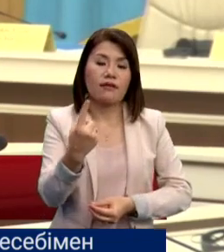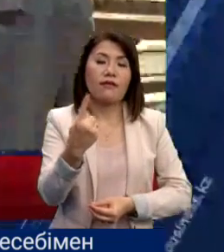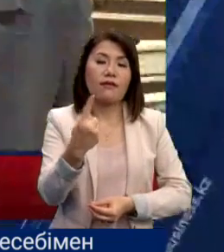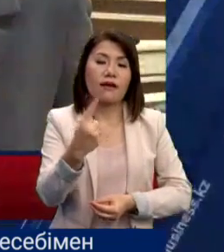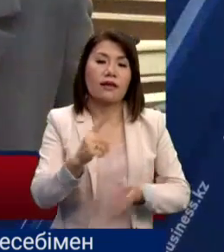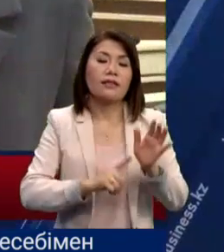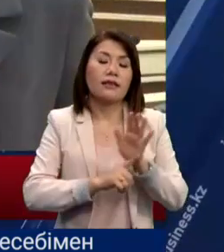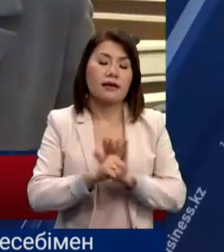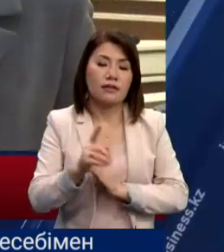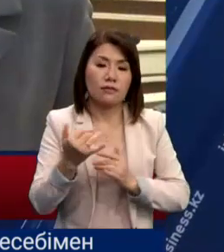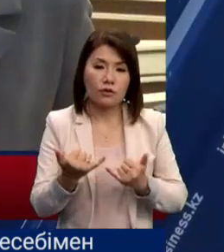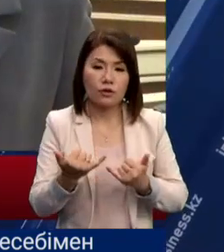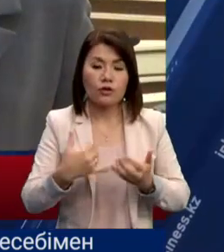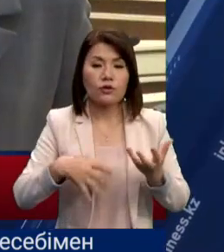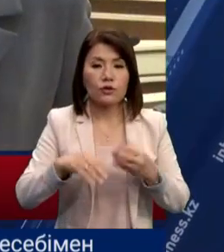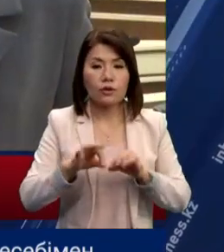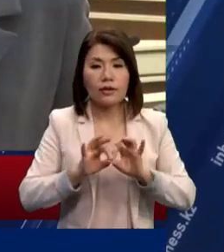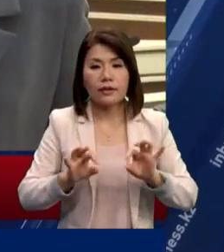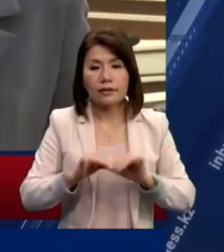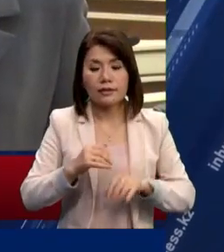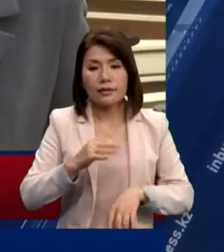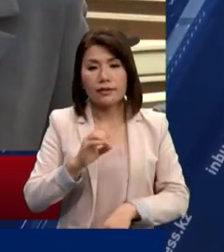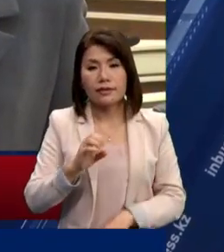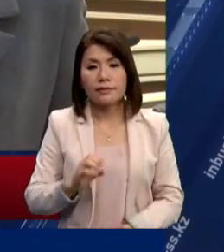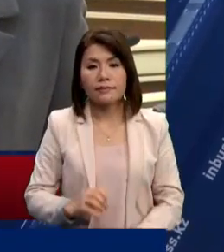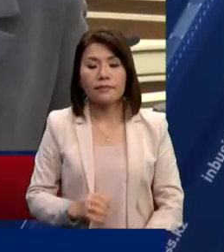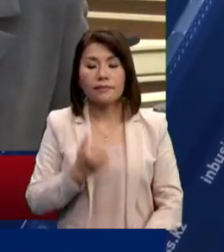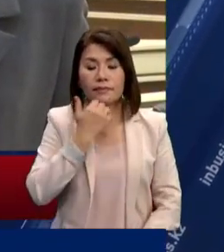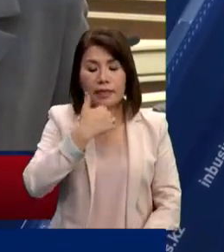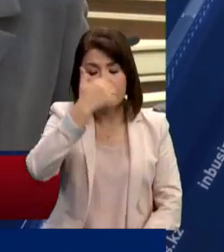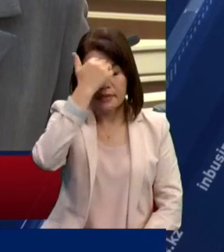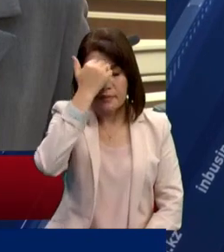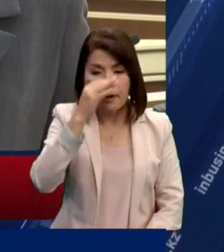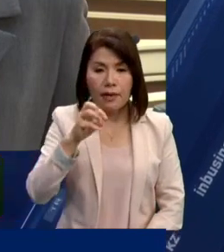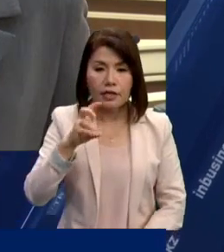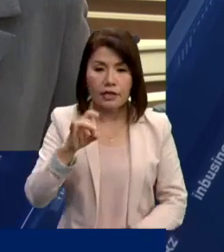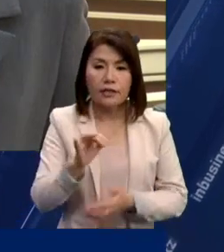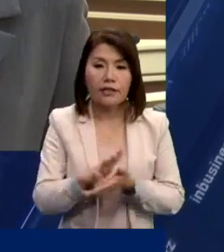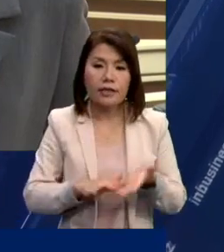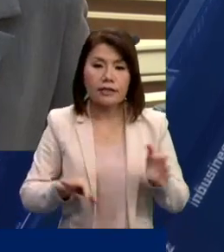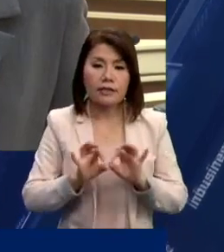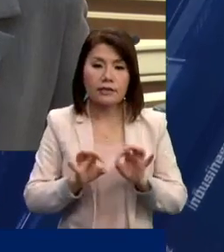басталады. Бүгінге менде бары осы. Әсел, рахмет Маржан, біз жалғастырайық.